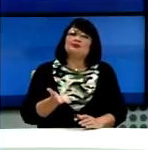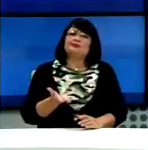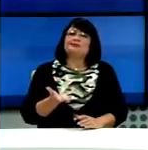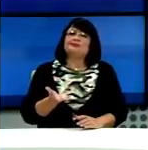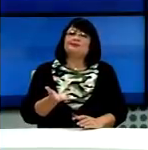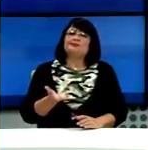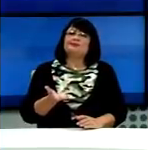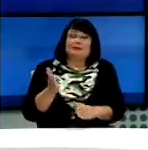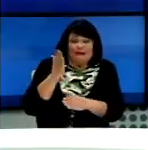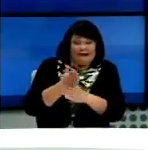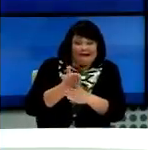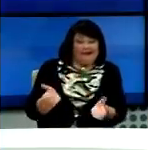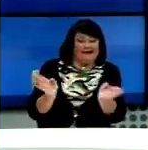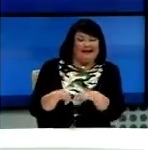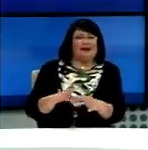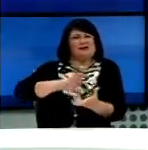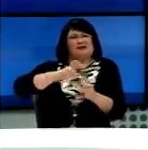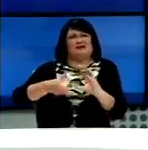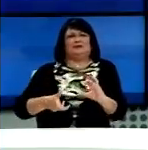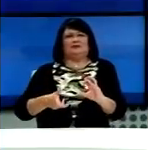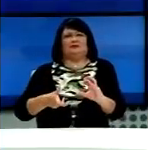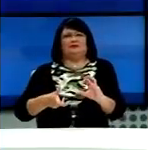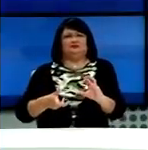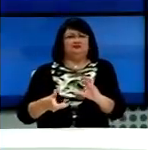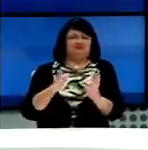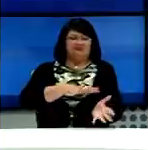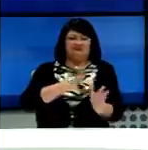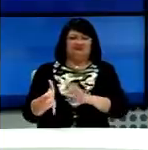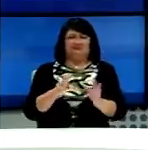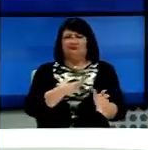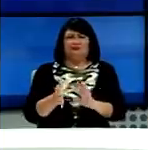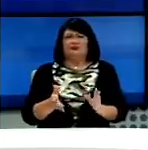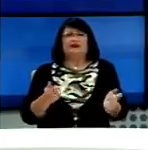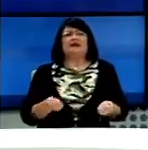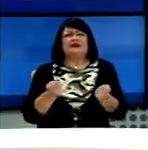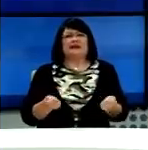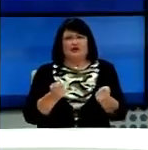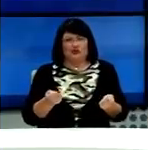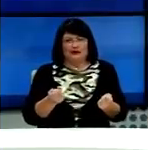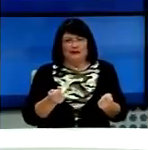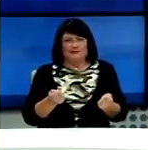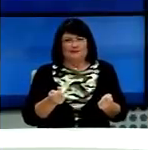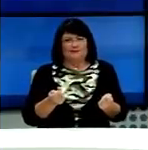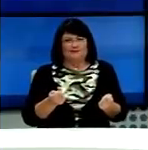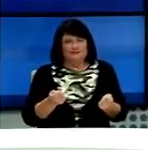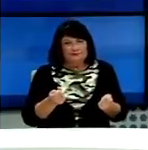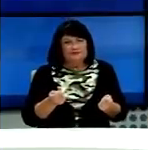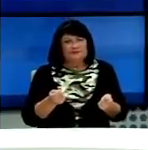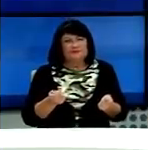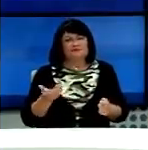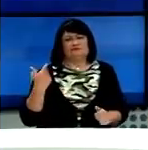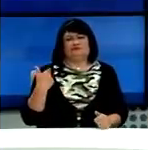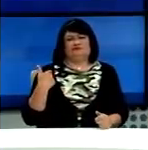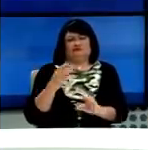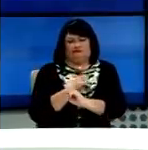η απόκρυψη ή αυτή η διαστρέβλωση ή αυτές οι αντιφάσεις στις οποίες έχει υποπέσει ο κυρίαρχος λόγος το προηγούμενο